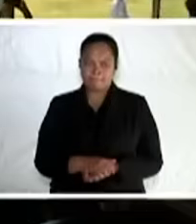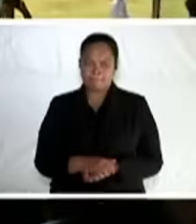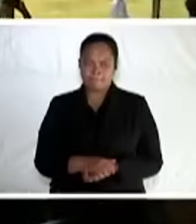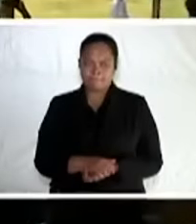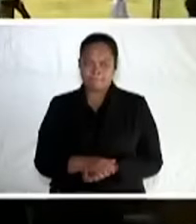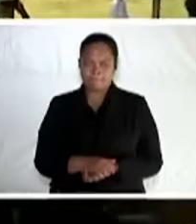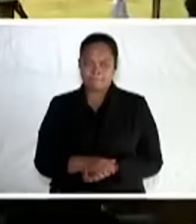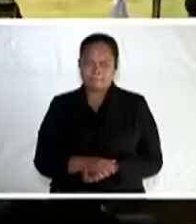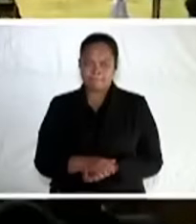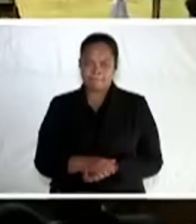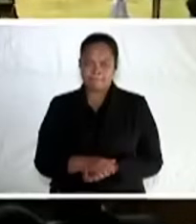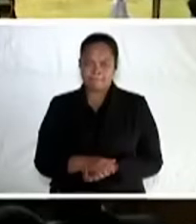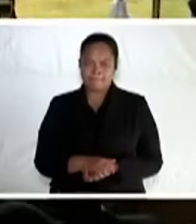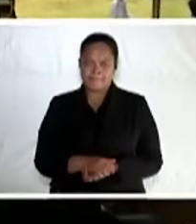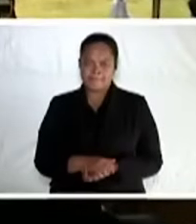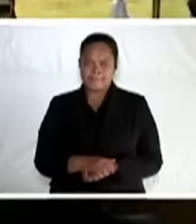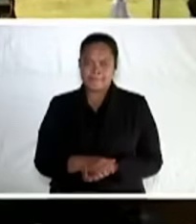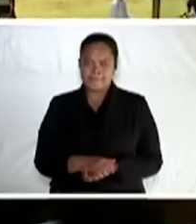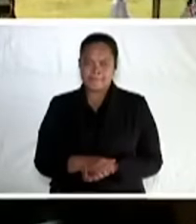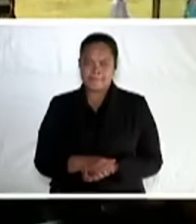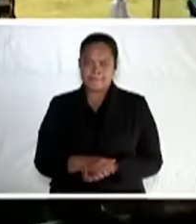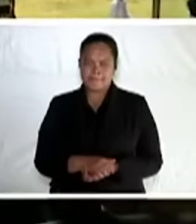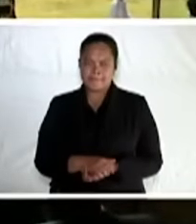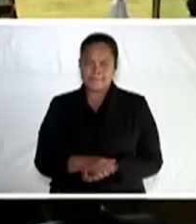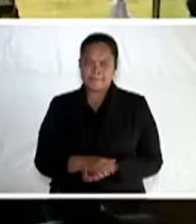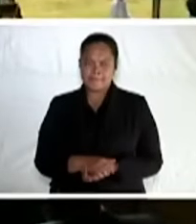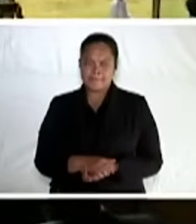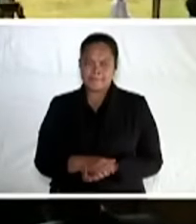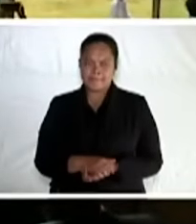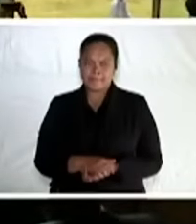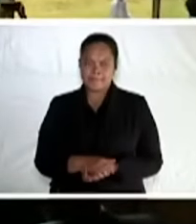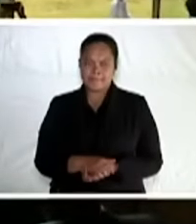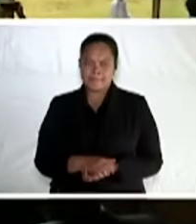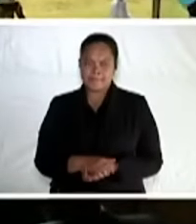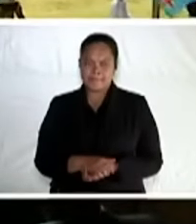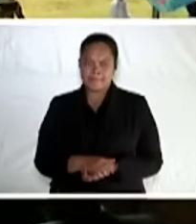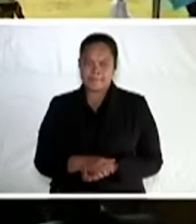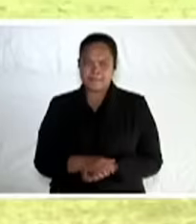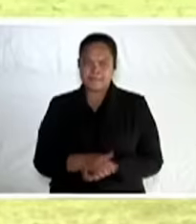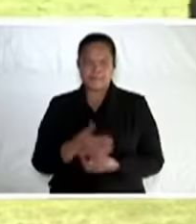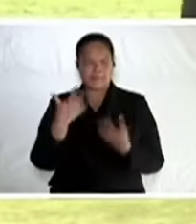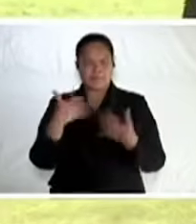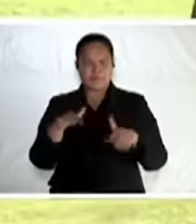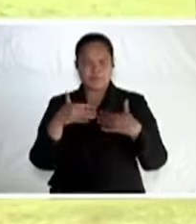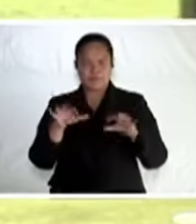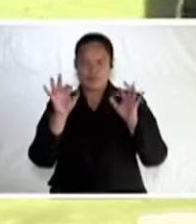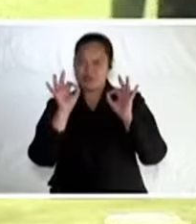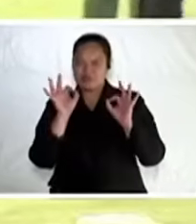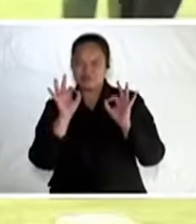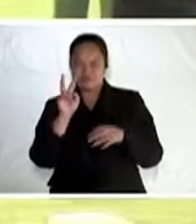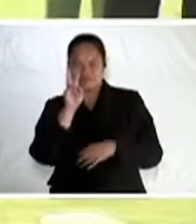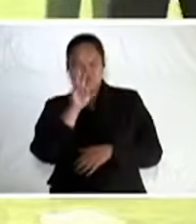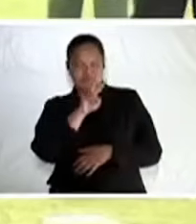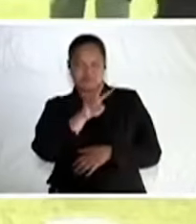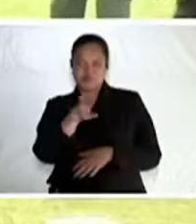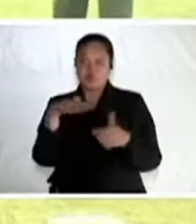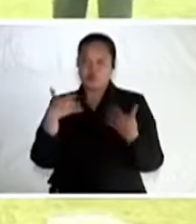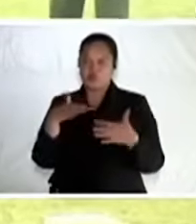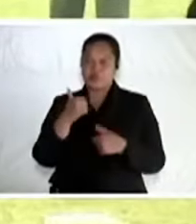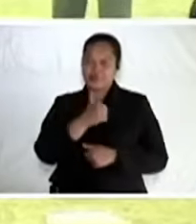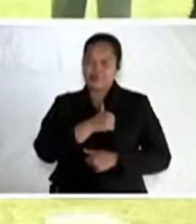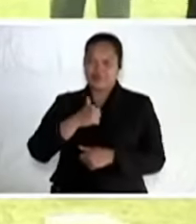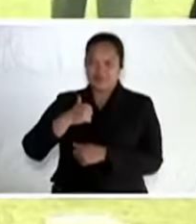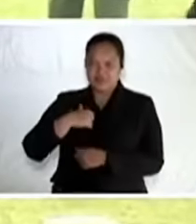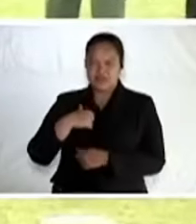जितना भी नमन करें ये हमारे लिए कम है। Ia te toka po iti na kia rere na mati walo na